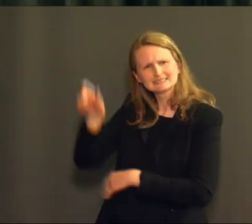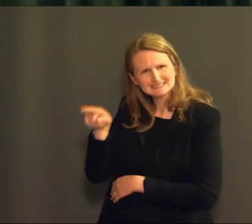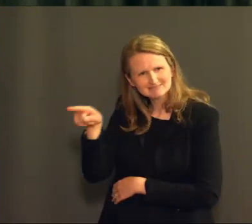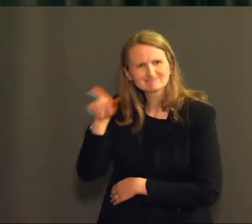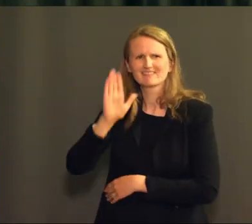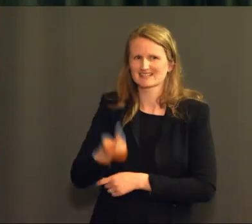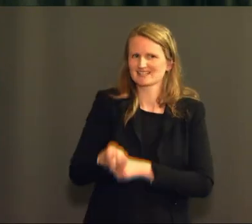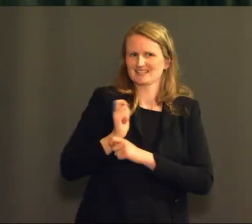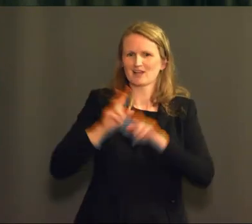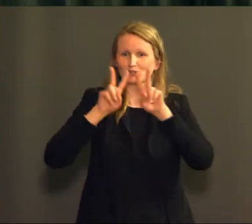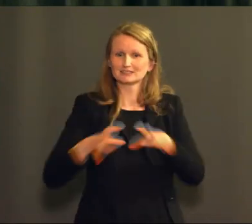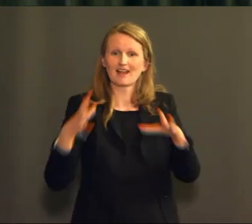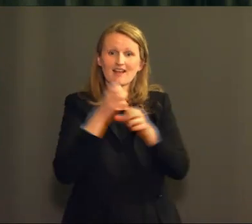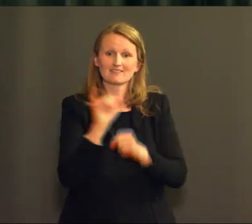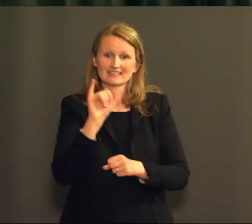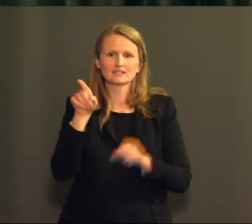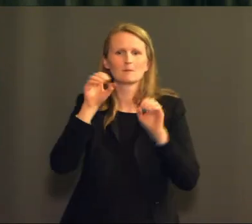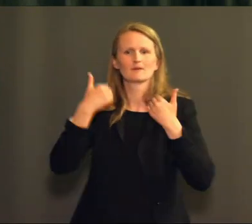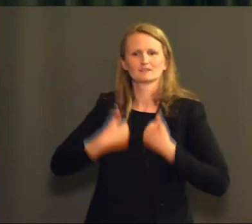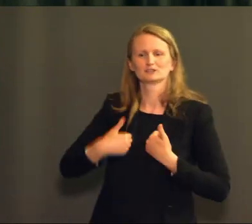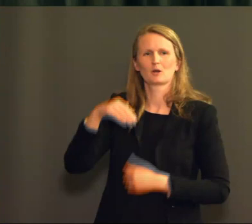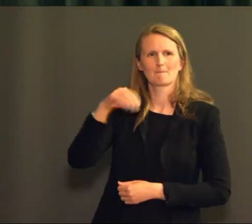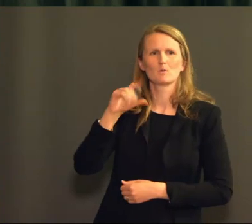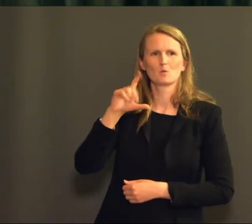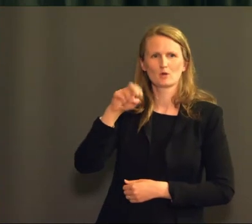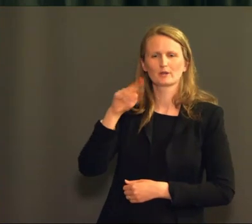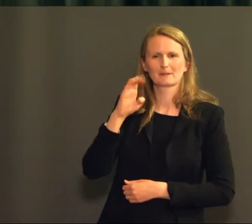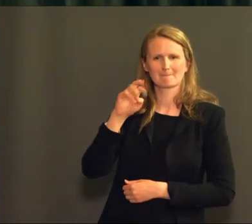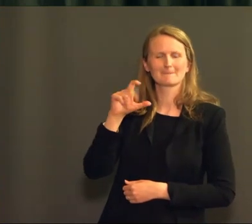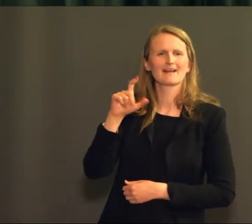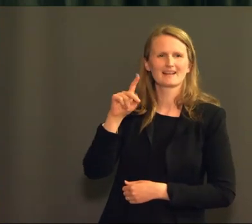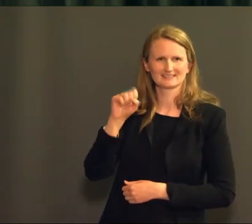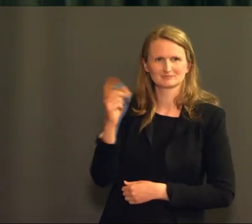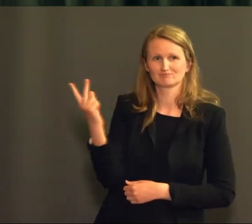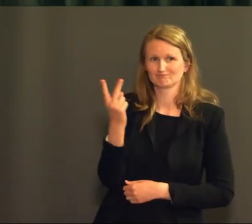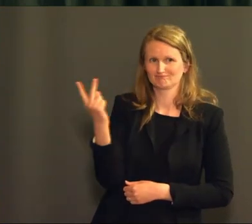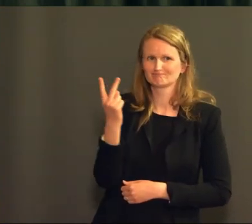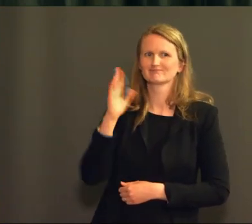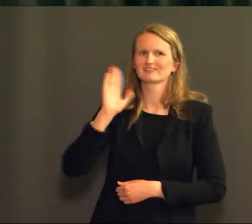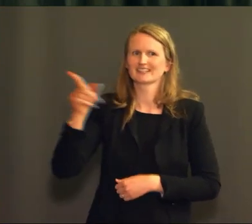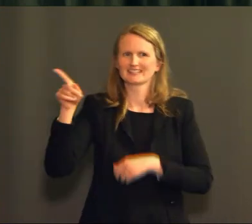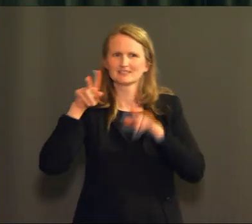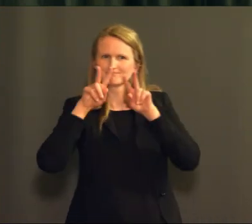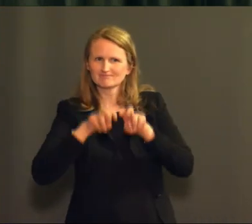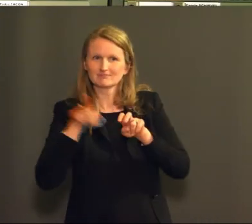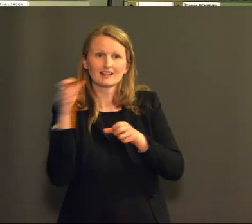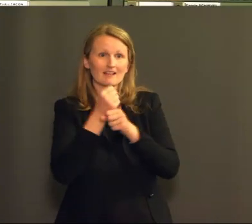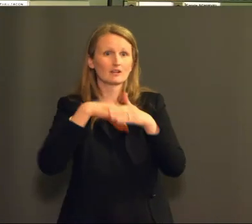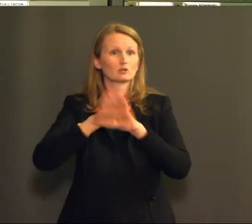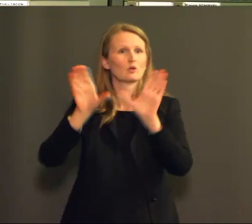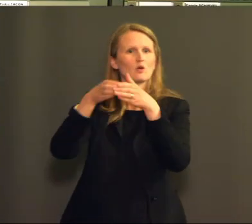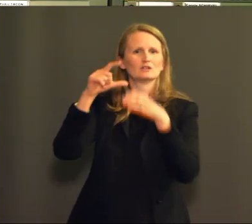de l'AKUL, Université d'Hasselt, tous deux membres du GEMS. Merci.